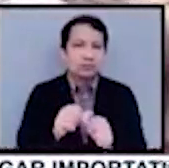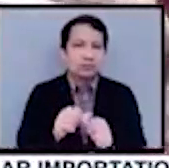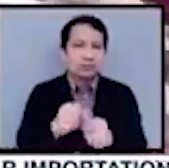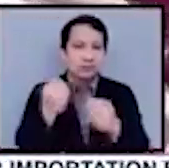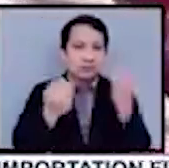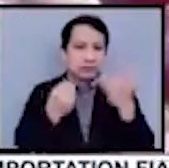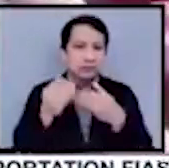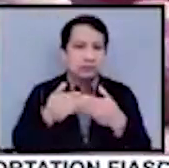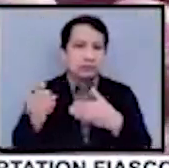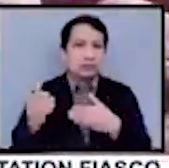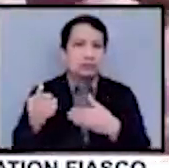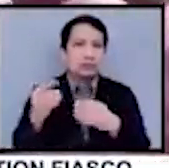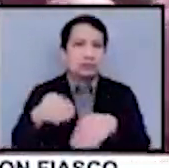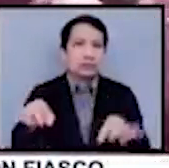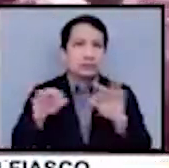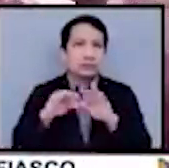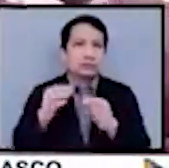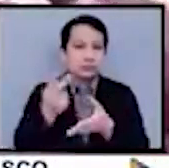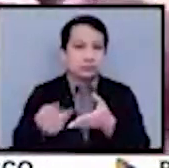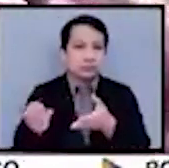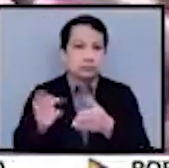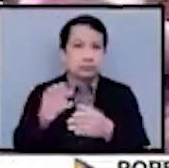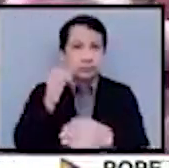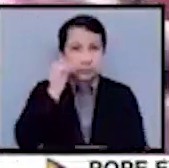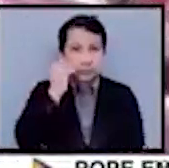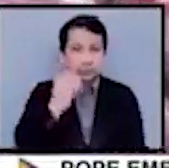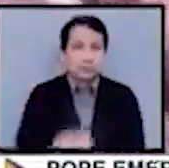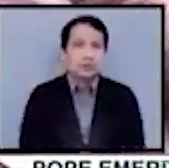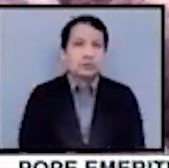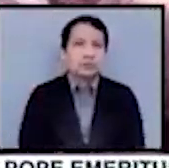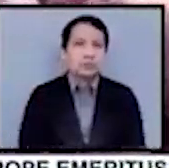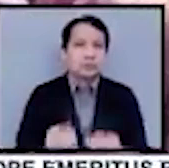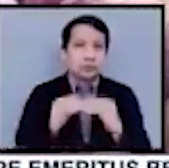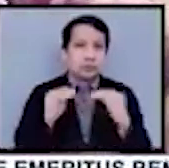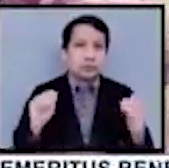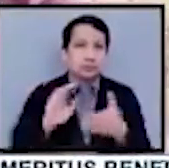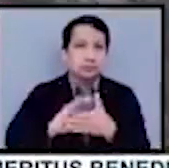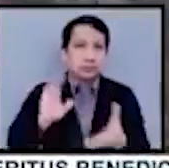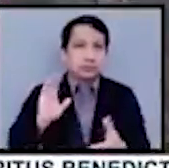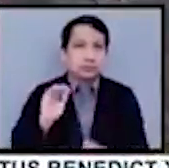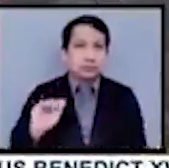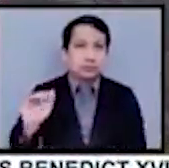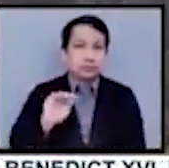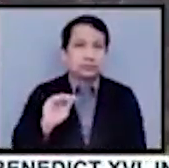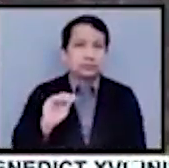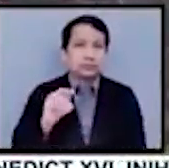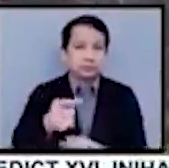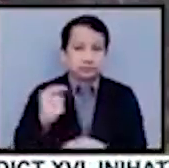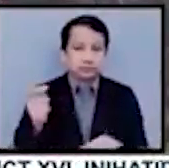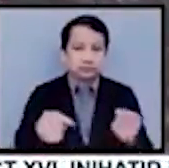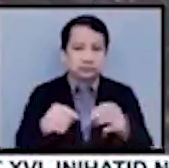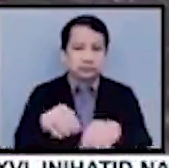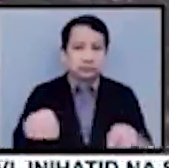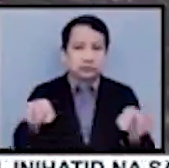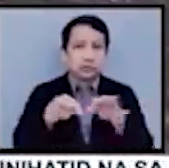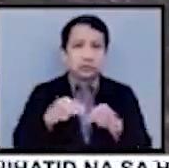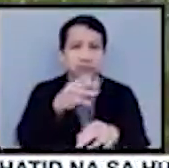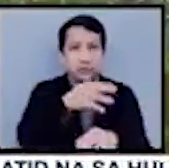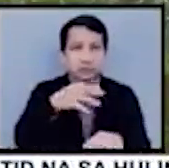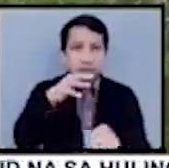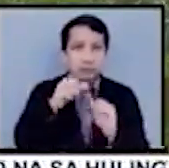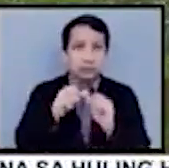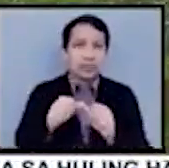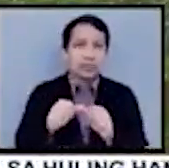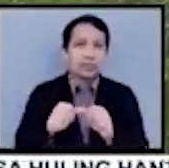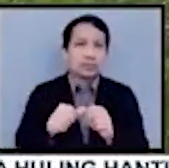na mapadapa ang presyo ng sibuyas. Pataasan pa rin kasi ang presyo ng mga trader at may ilang sakahan din na tinamaan ng